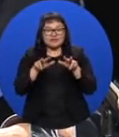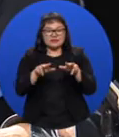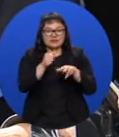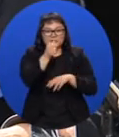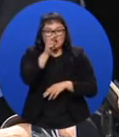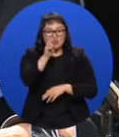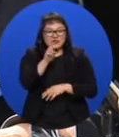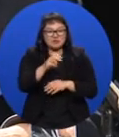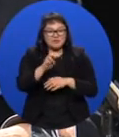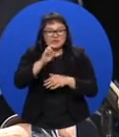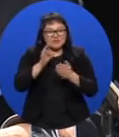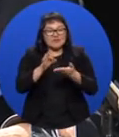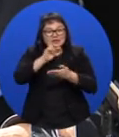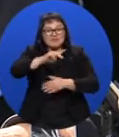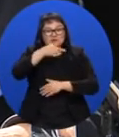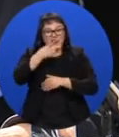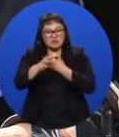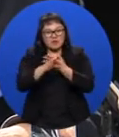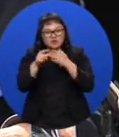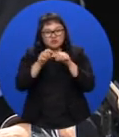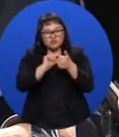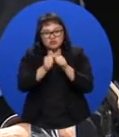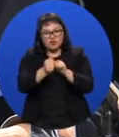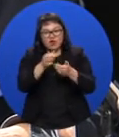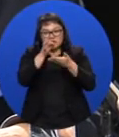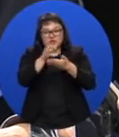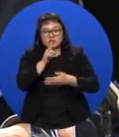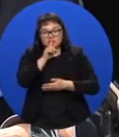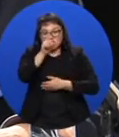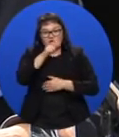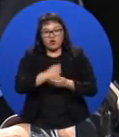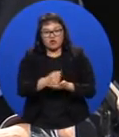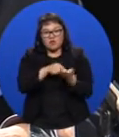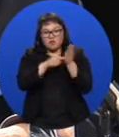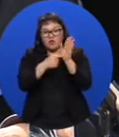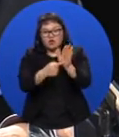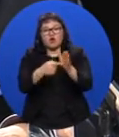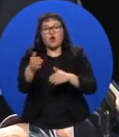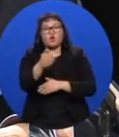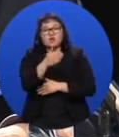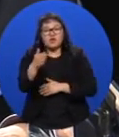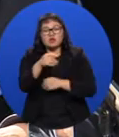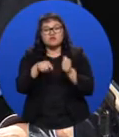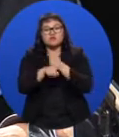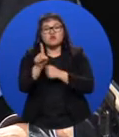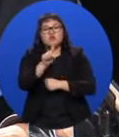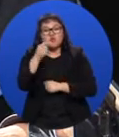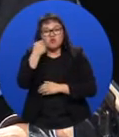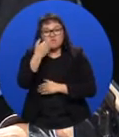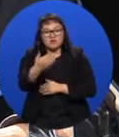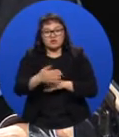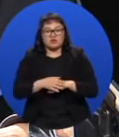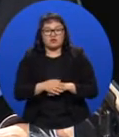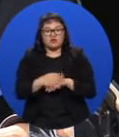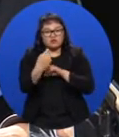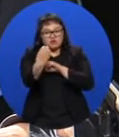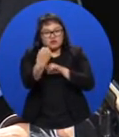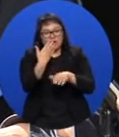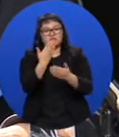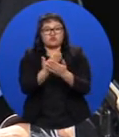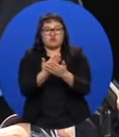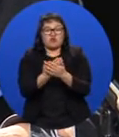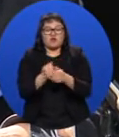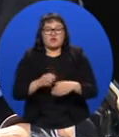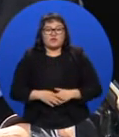출자 하셨는데 그 주식이 왜 재산신고상에 나와 있지 않느냐는 예, 예. 거예요. 그것에 대해서 답을 해주세요. 그거는